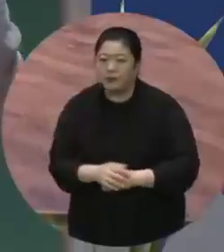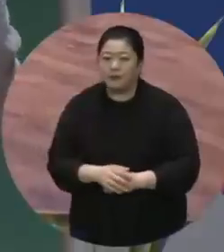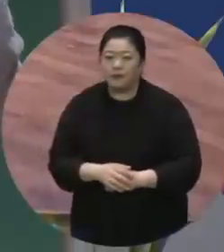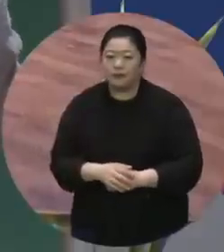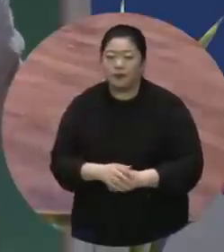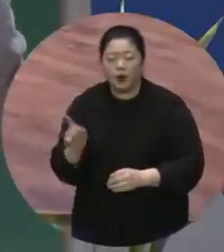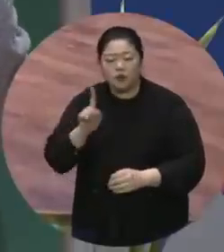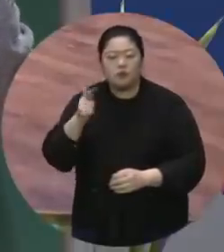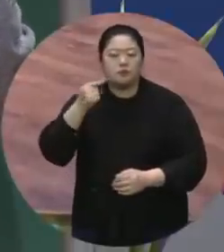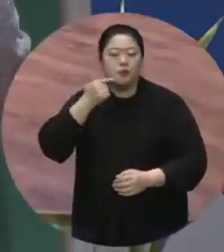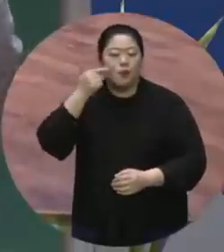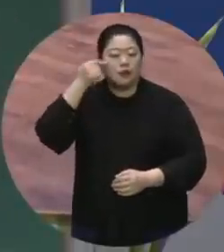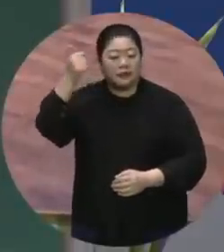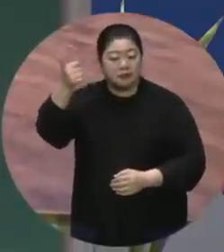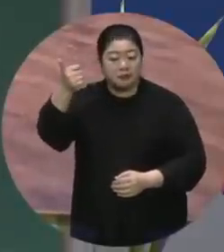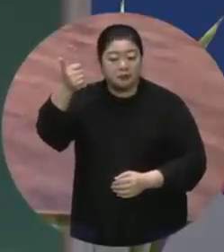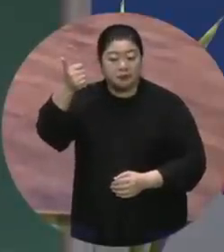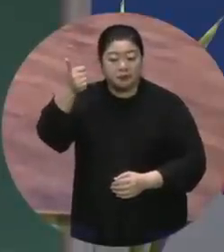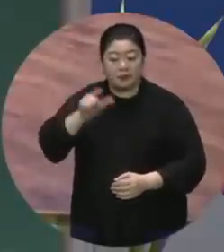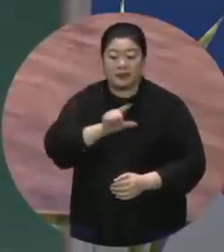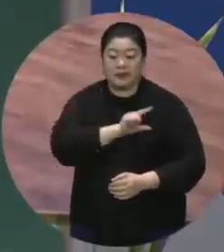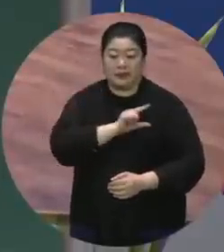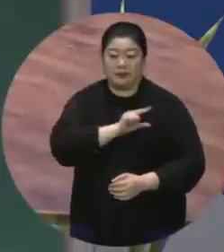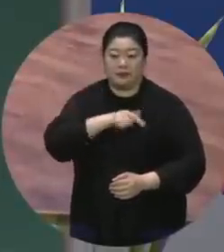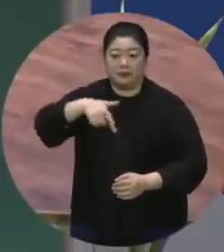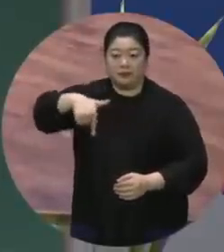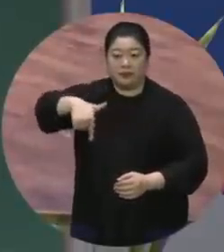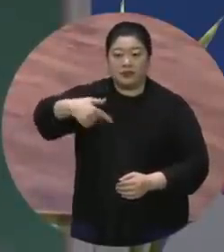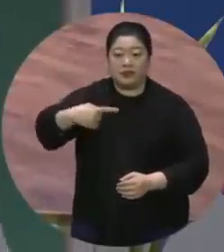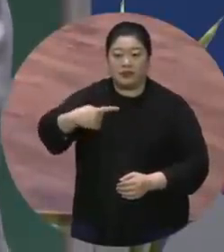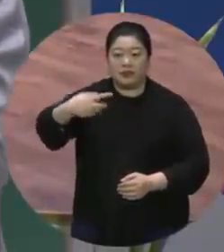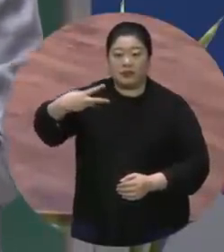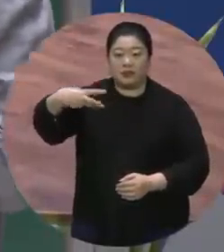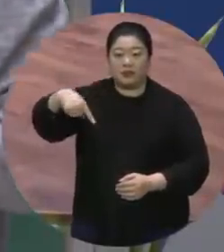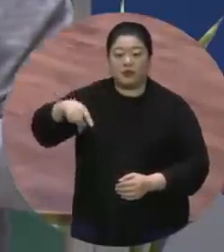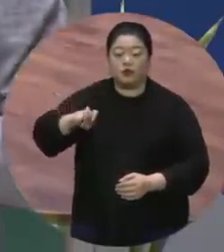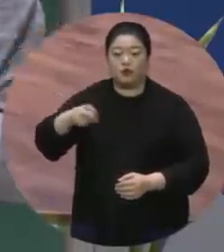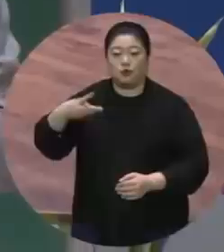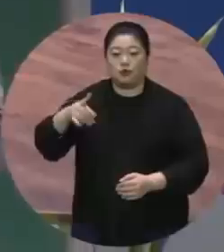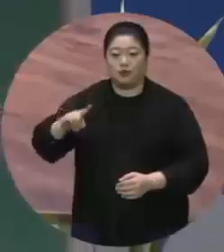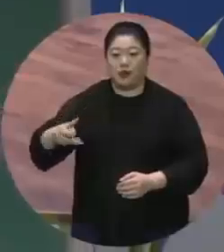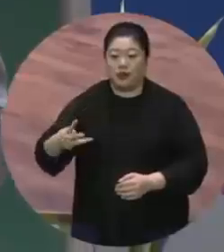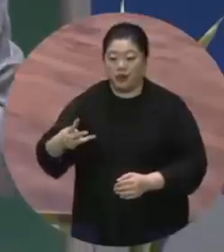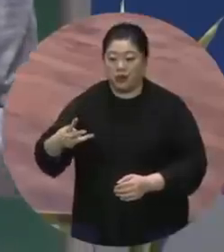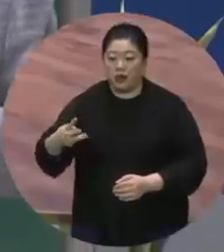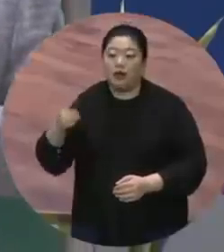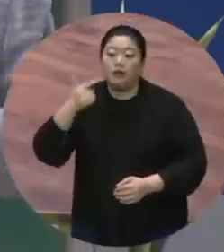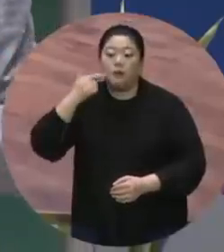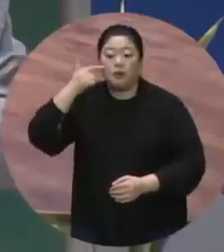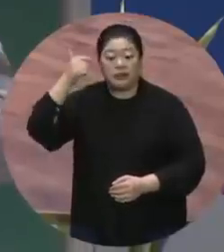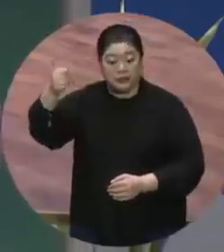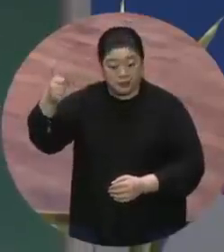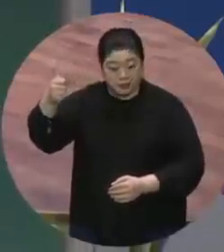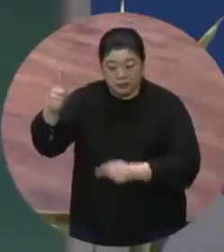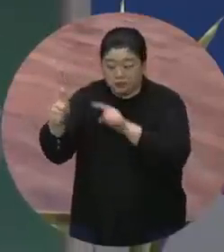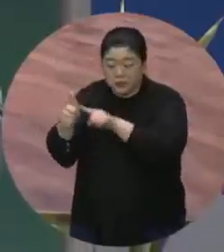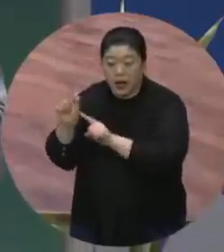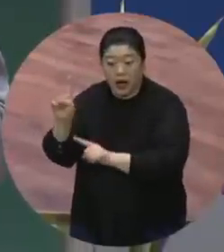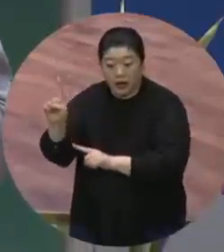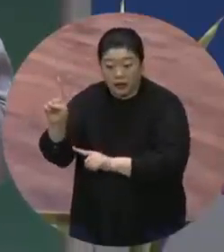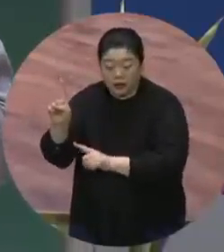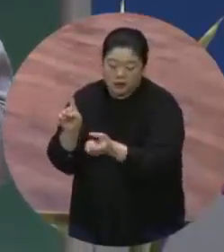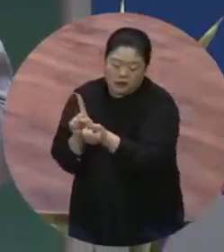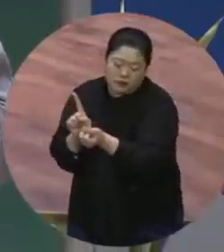그룬텝이라고 하는 목사 이 한 사람 때문에 그룬텝이라는 이 목사 한 사람이요 때문에 이런 행복한